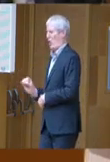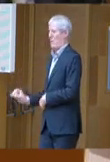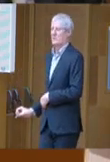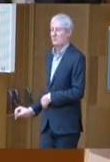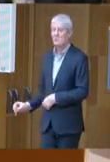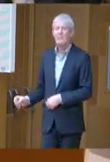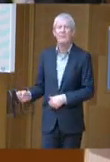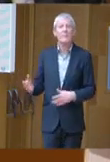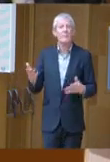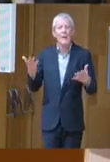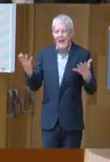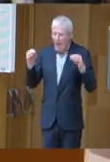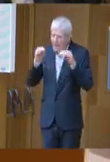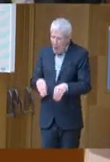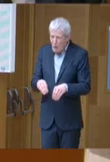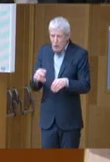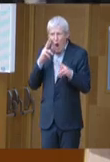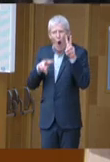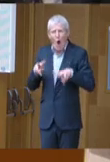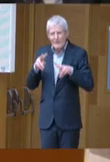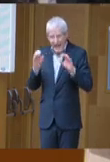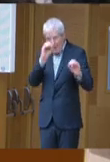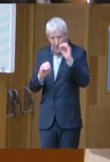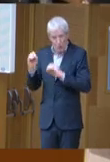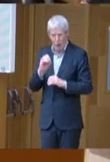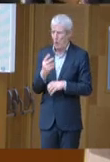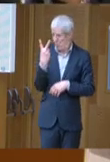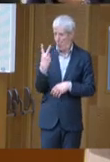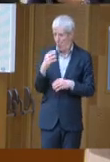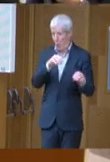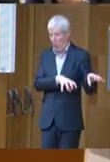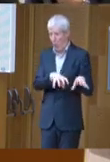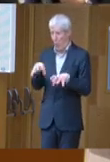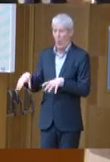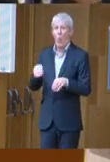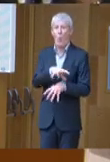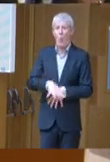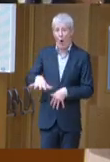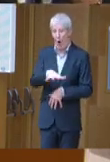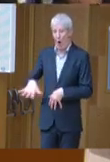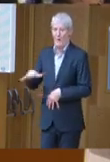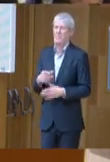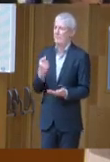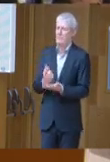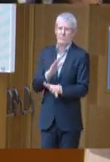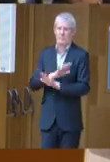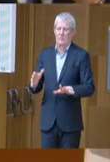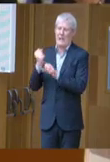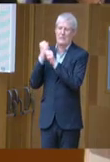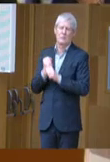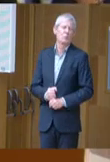luogo dell'osservatorio, anzi dei due osservatori, sono luoghi importanti, fondamentali,